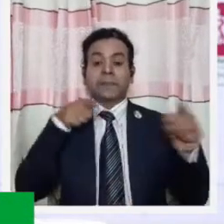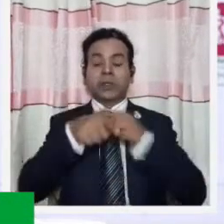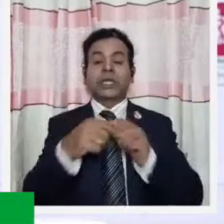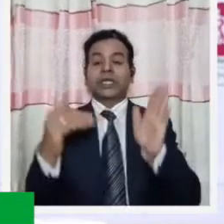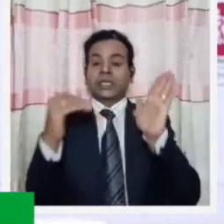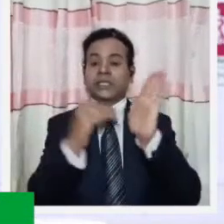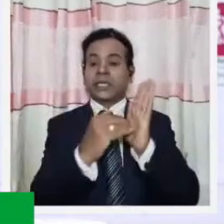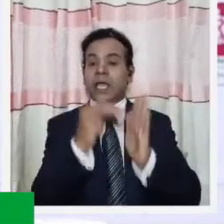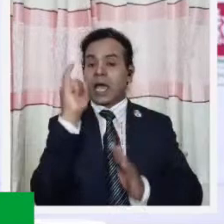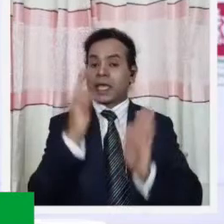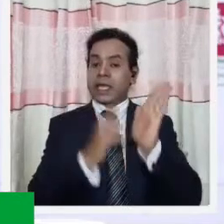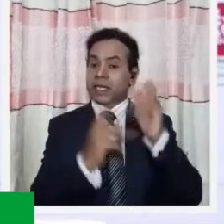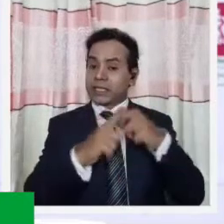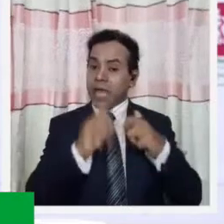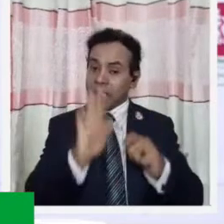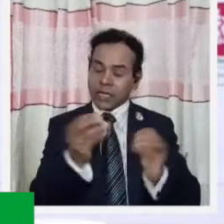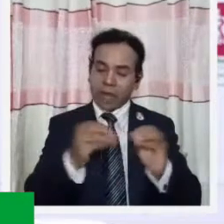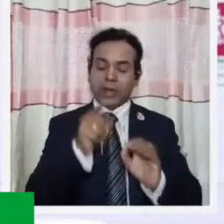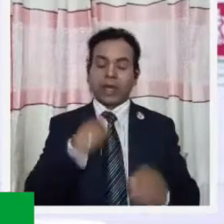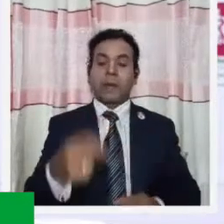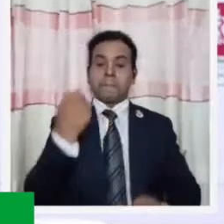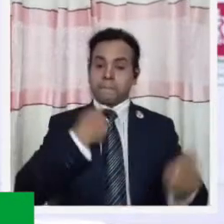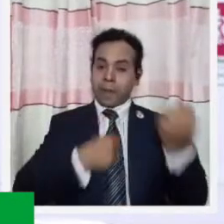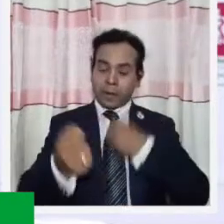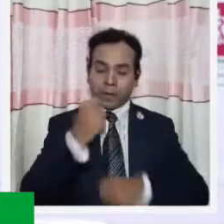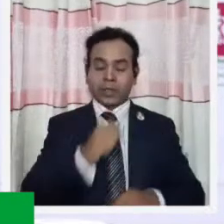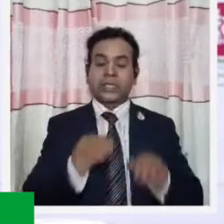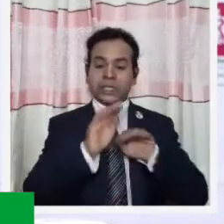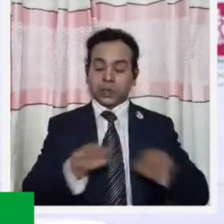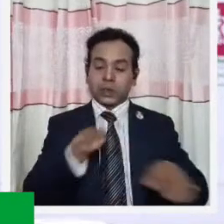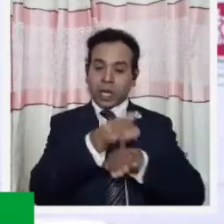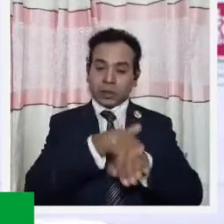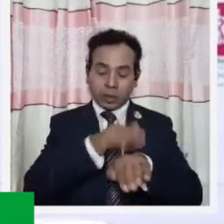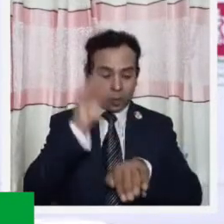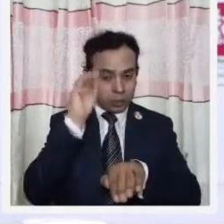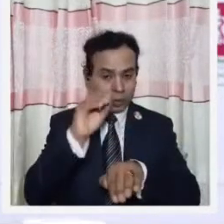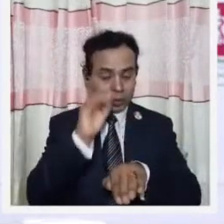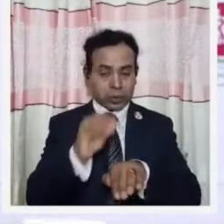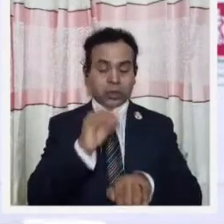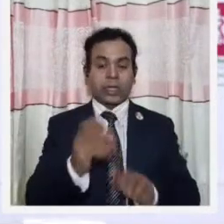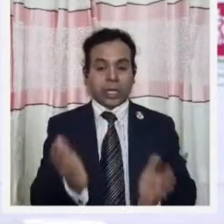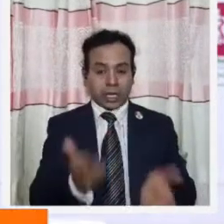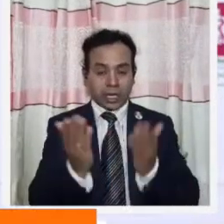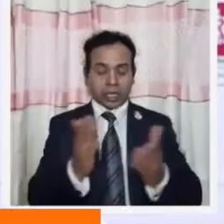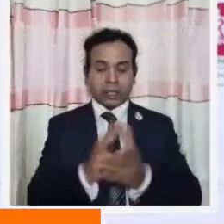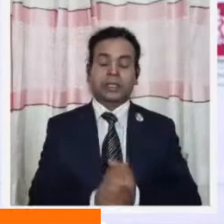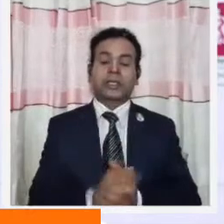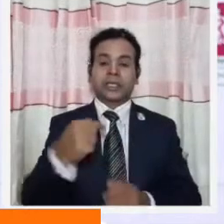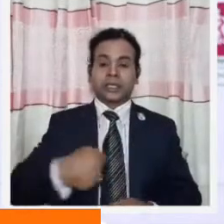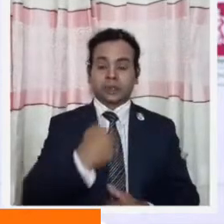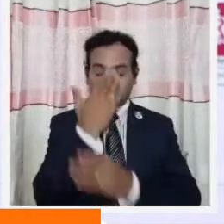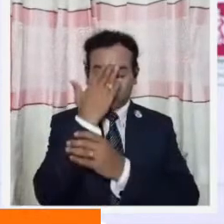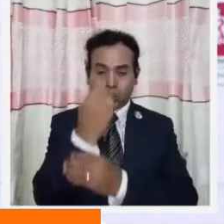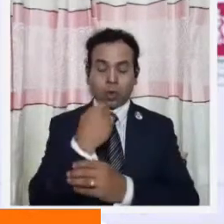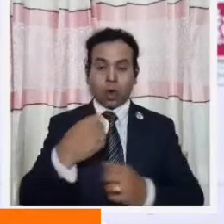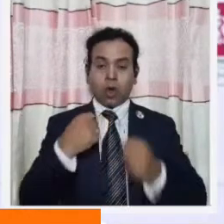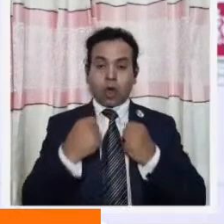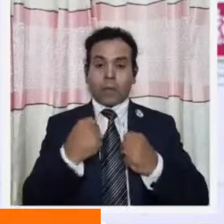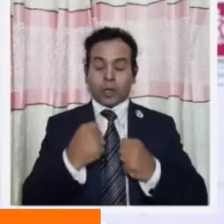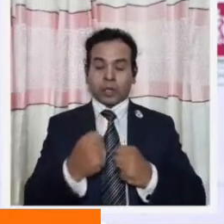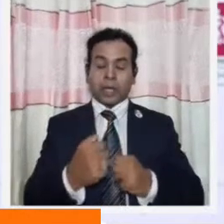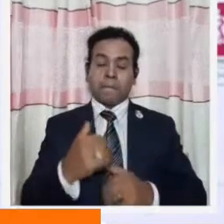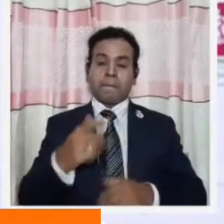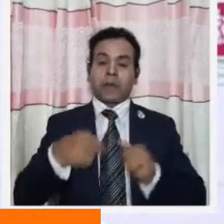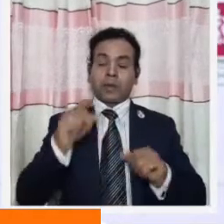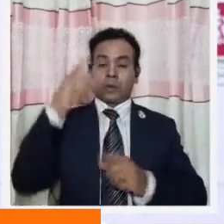জিঙ্ক সমৃদ্ধ খাবার গ্রহণ করুন, এবং শারীরিকভাবে সবসময় সচল থাকুন, হালকা ব্যায়াম করুন, হাঁটাচলা করুন, নিজের রোগ